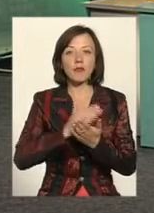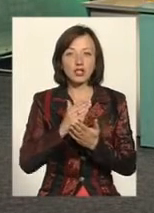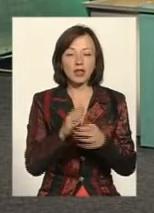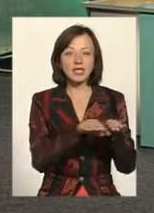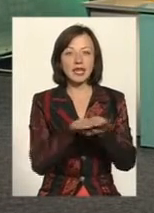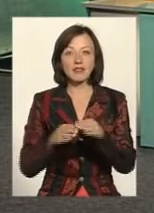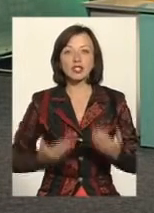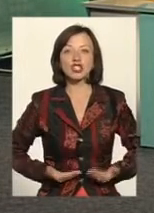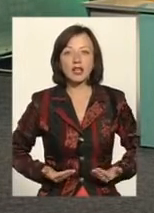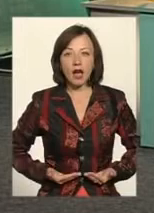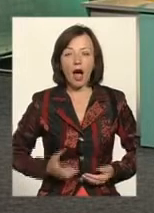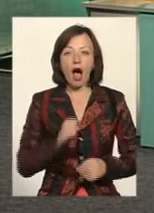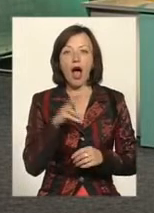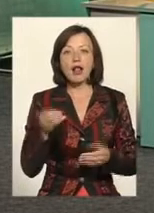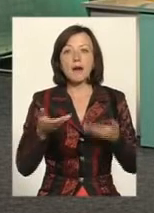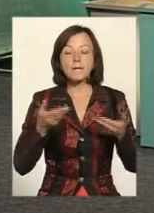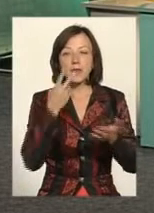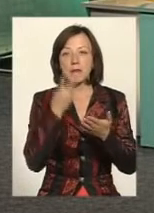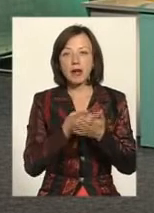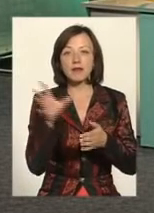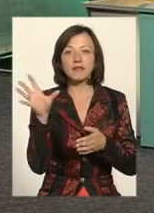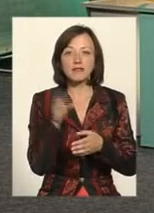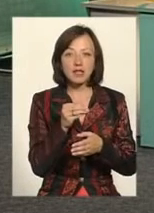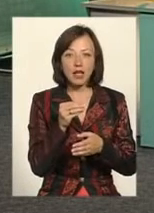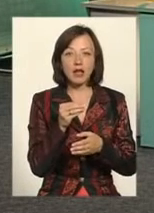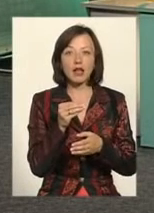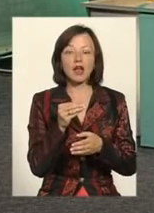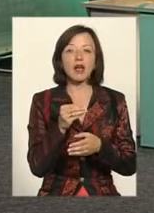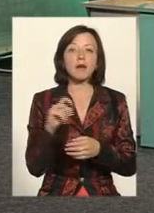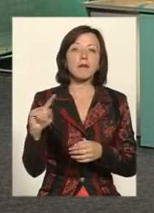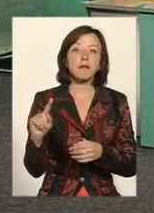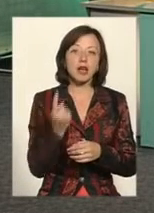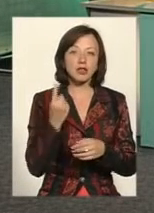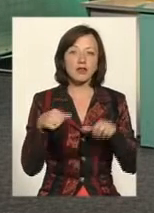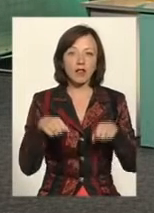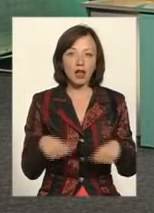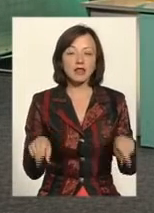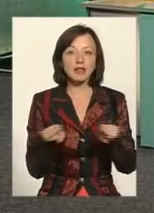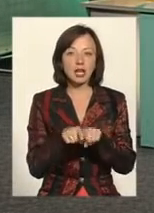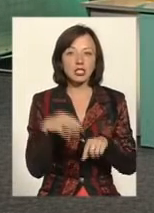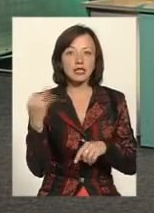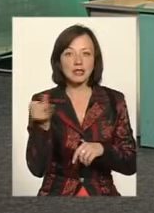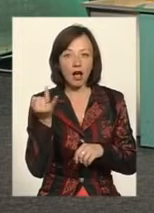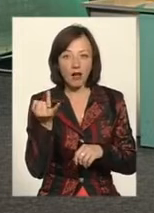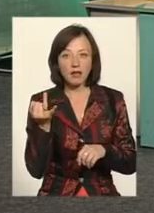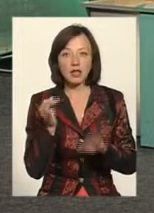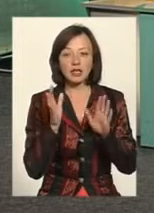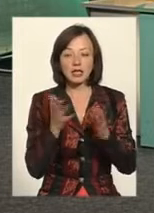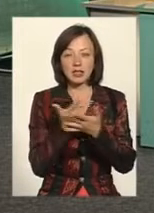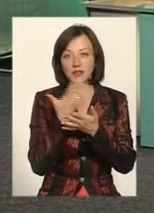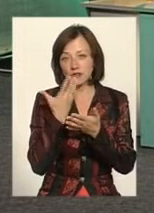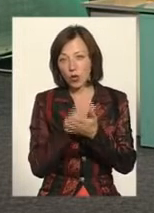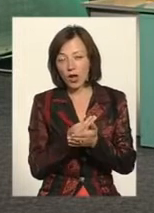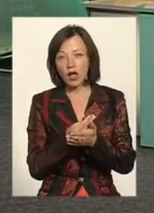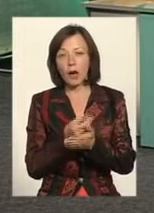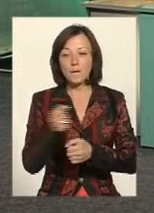життя. Але ми бачимо, що все наоборот. І теперішня влада теж вона зацікавлена тільки в своїх бізнесних інтересах,